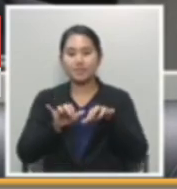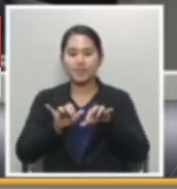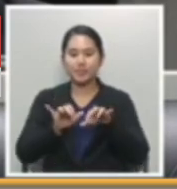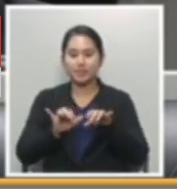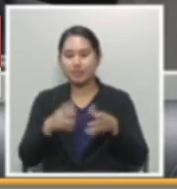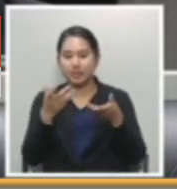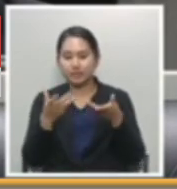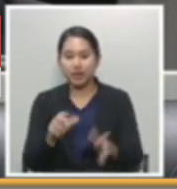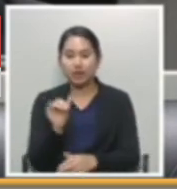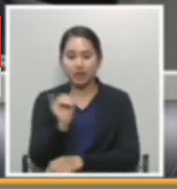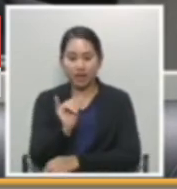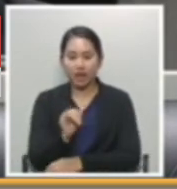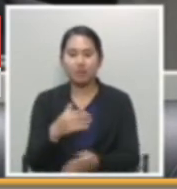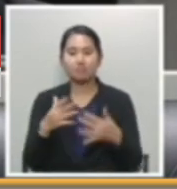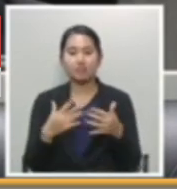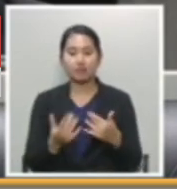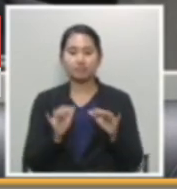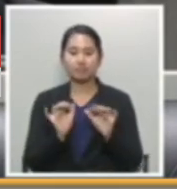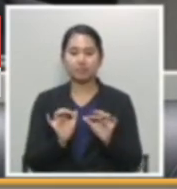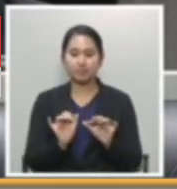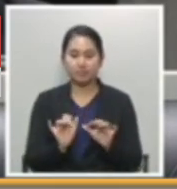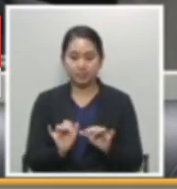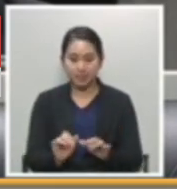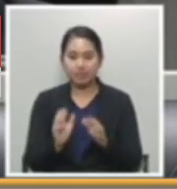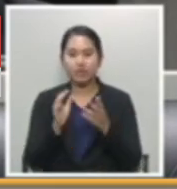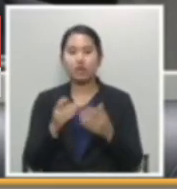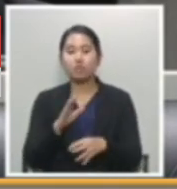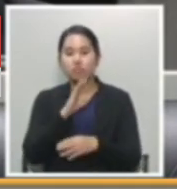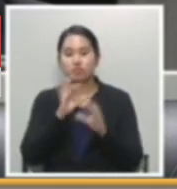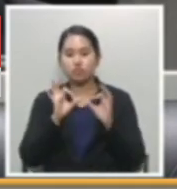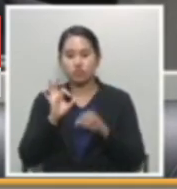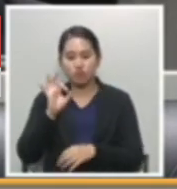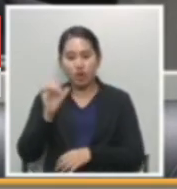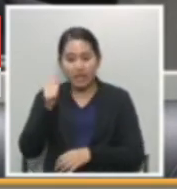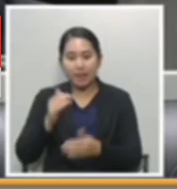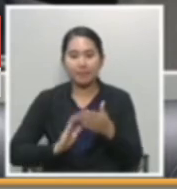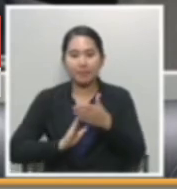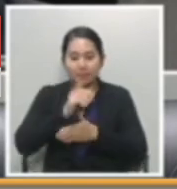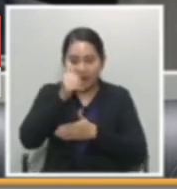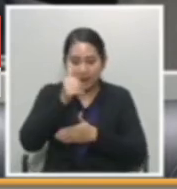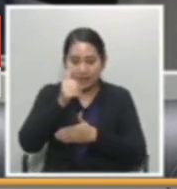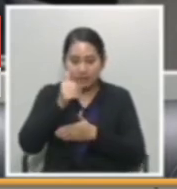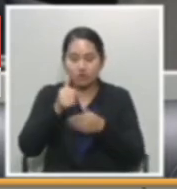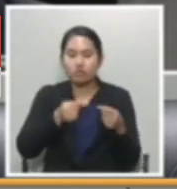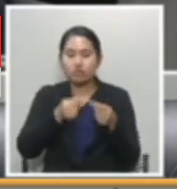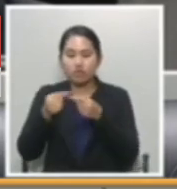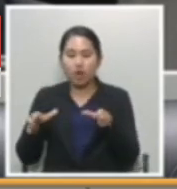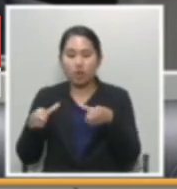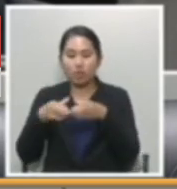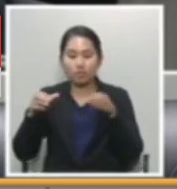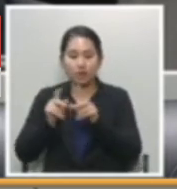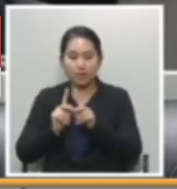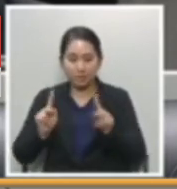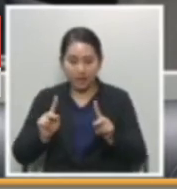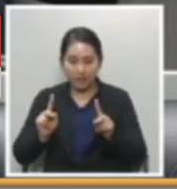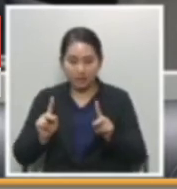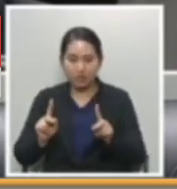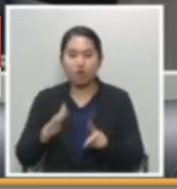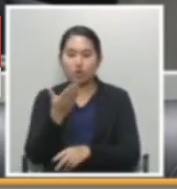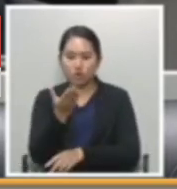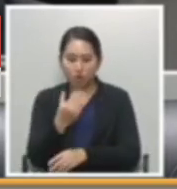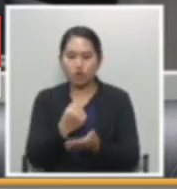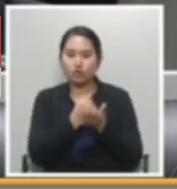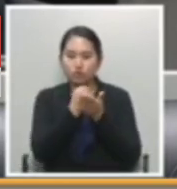ได้ครับถ้าท่านโชคดีผ่านวาระหนึ่งเข้าวาระชั้นกรรมาธิการขอความกรุณาใส่เข้าไปด้วยน